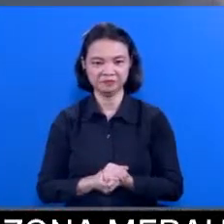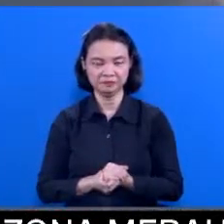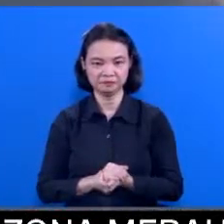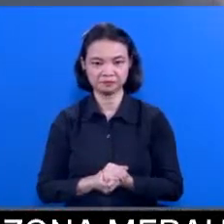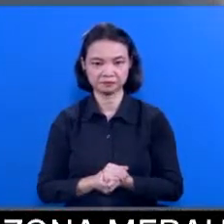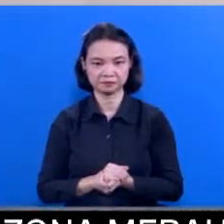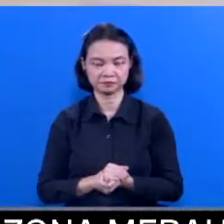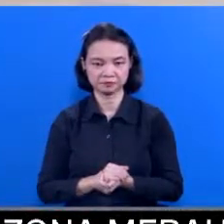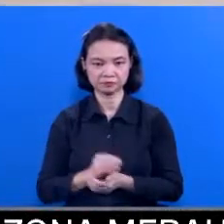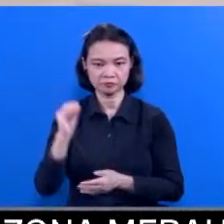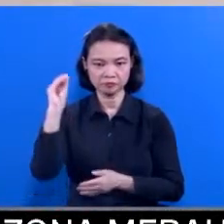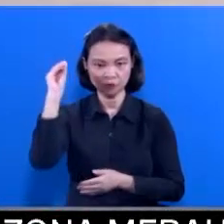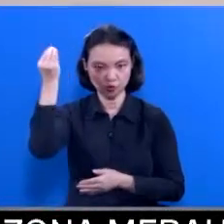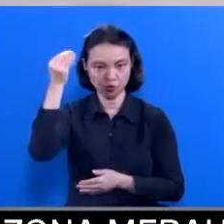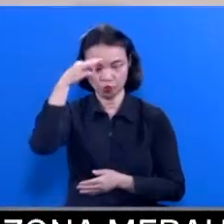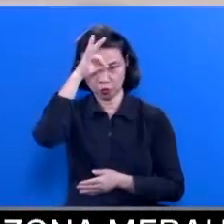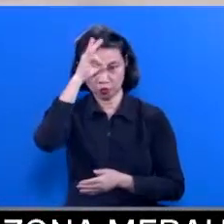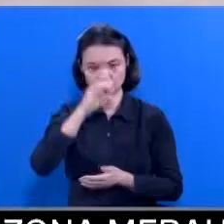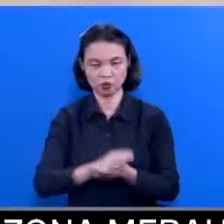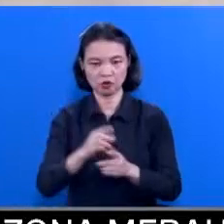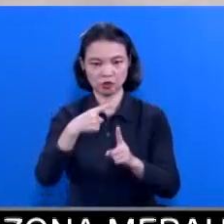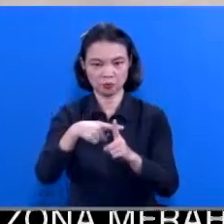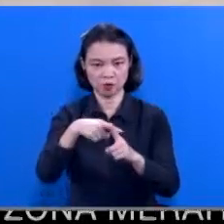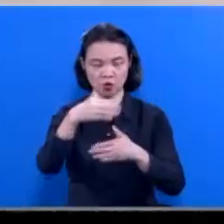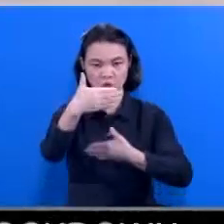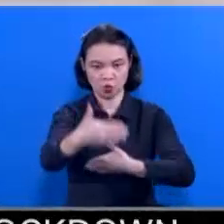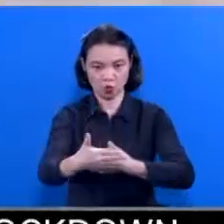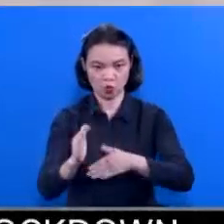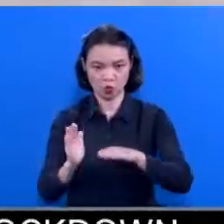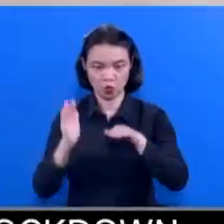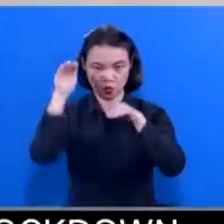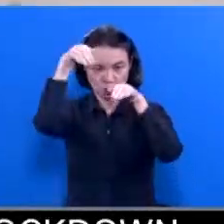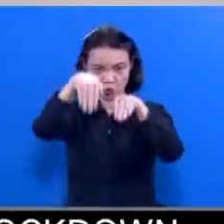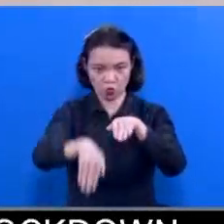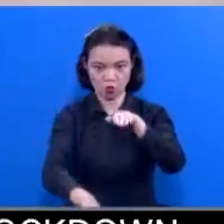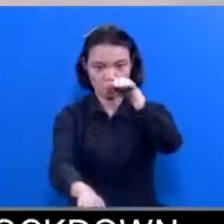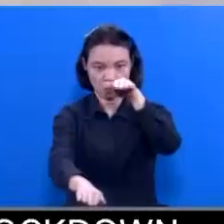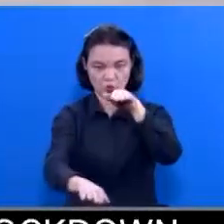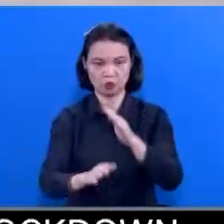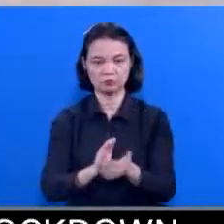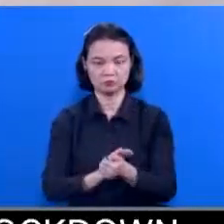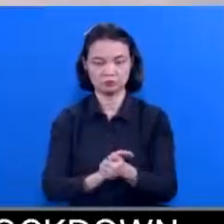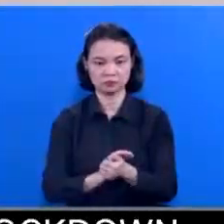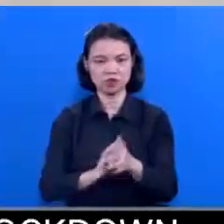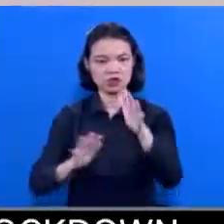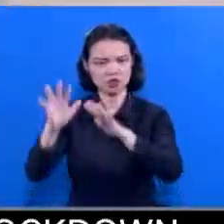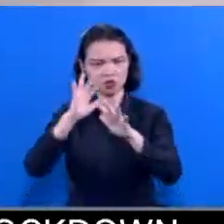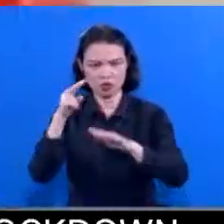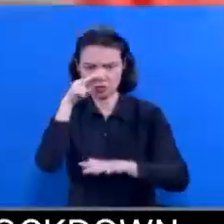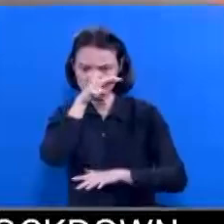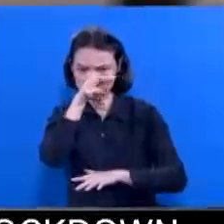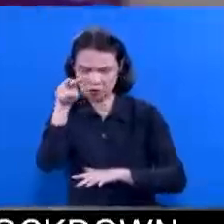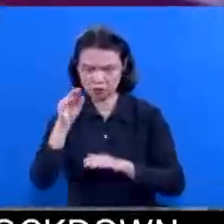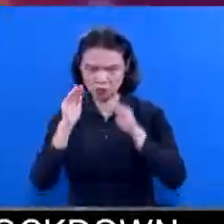Polda Metro Jaya menambah titik penyekatan, salah satunya di underpass Mampang. Dan bisa Anda lihat situasi di